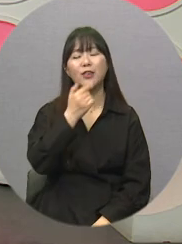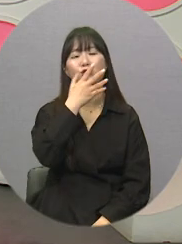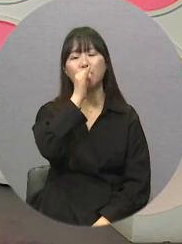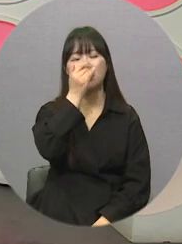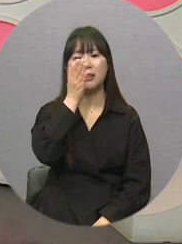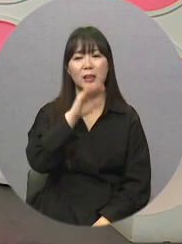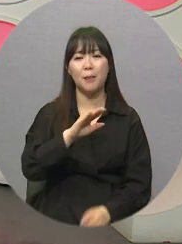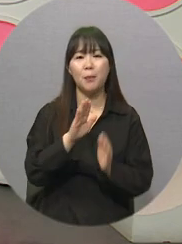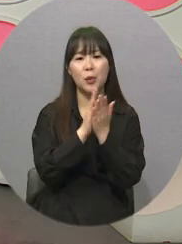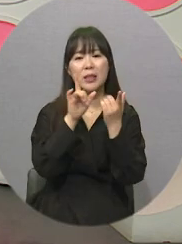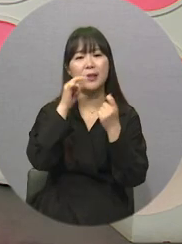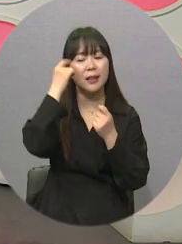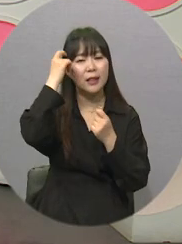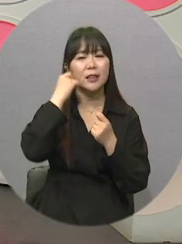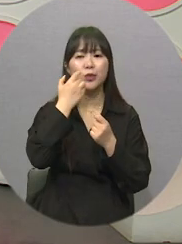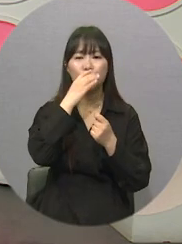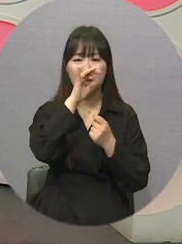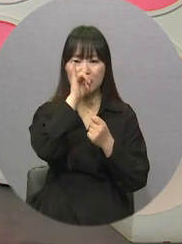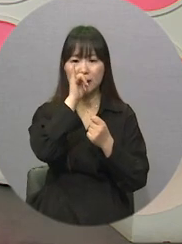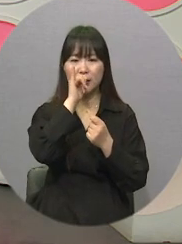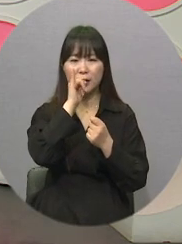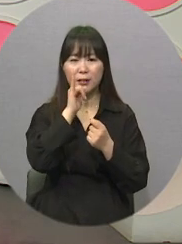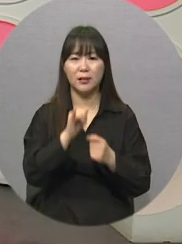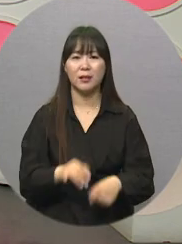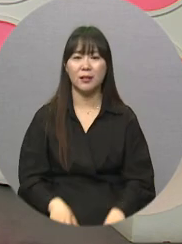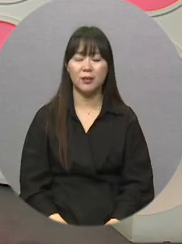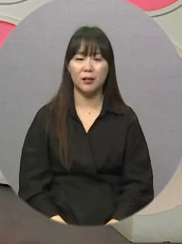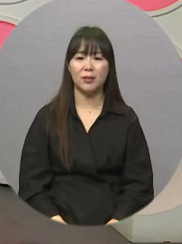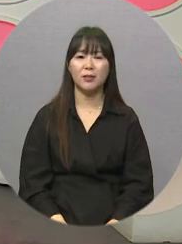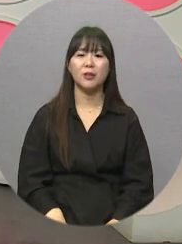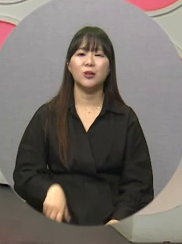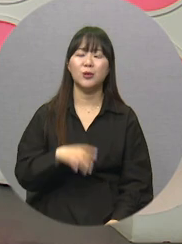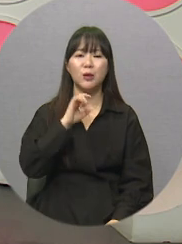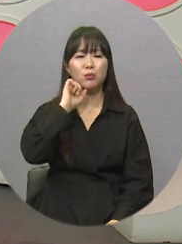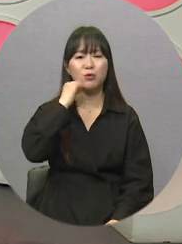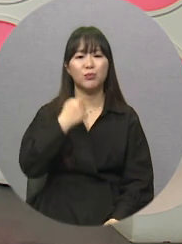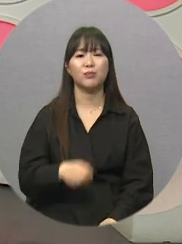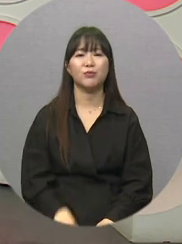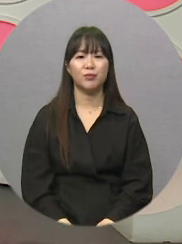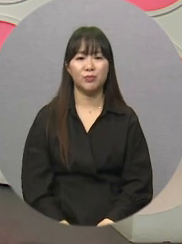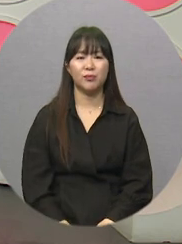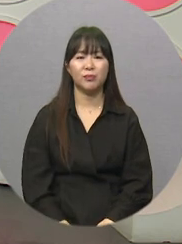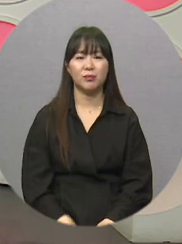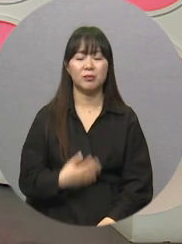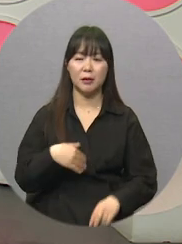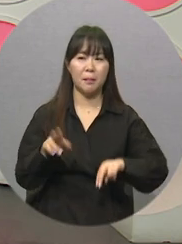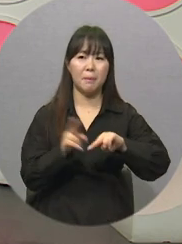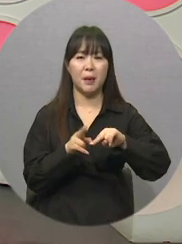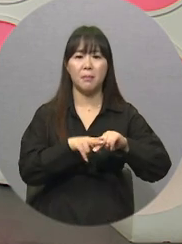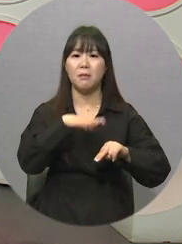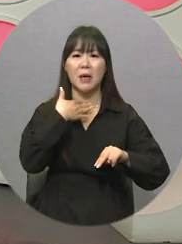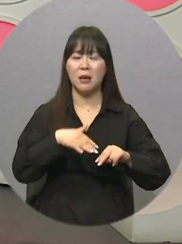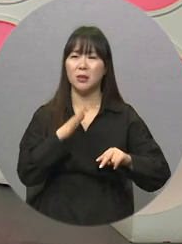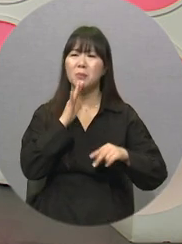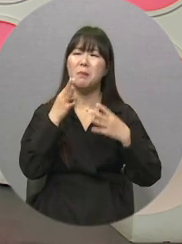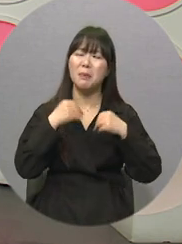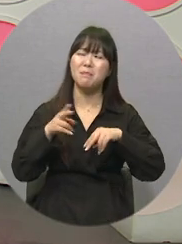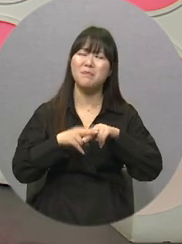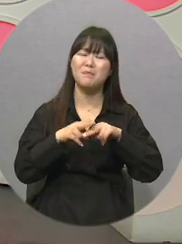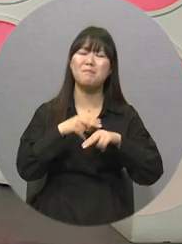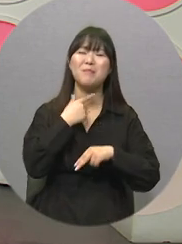그래가지고, 본인이 그렇게 느낀 걸 수도 있어. 아니요, 아버님이 다 그랬어요. 무지하게 어려웠어요. 네. 저는 매 한 번을 안 맞아봤어요. 아빠. 저는 엄청